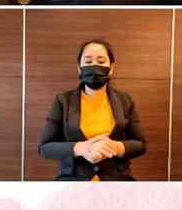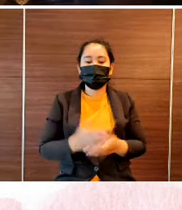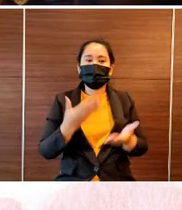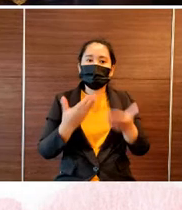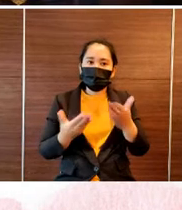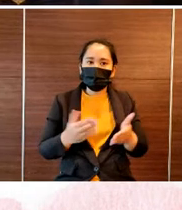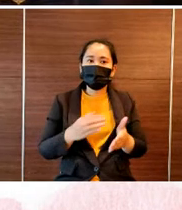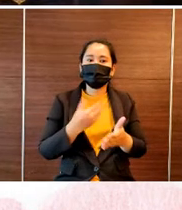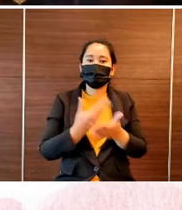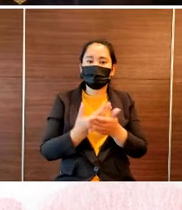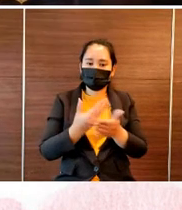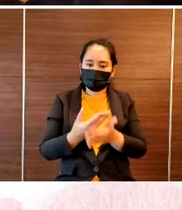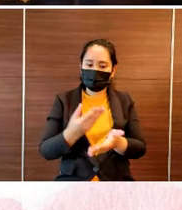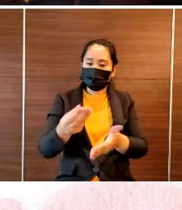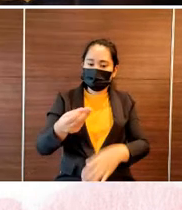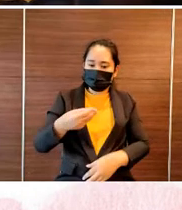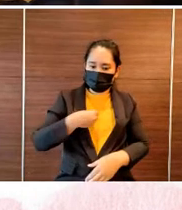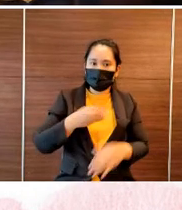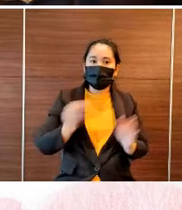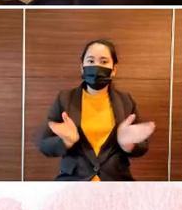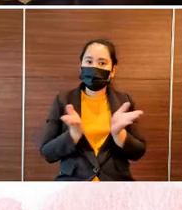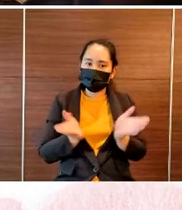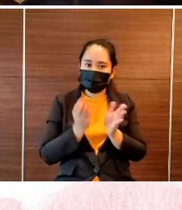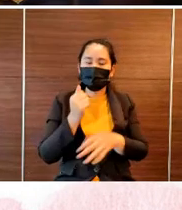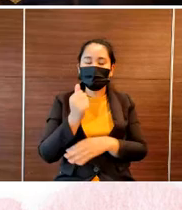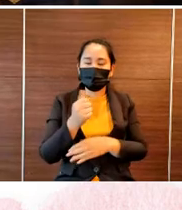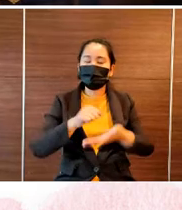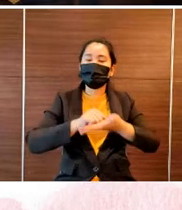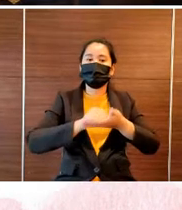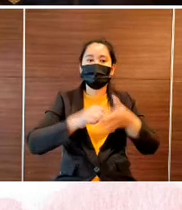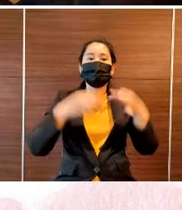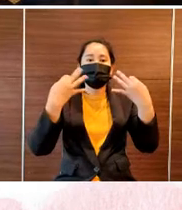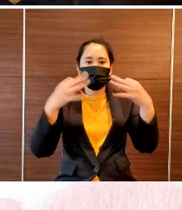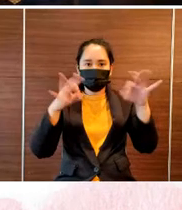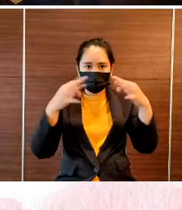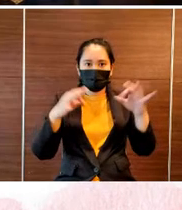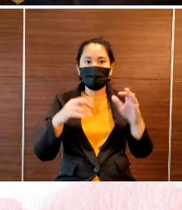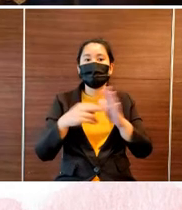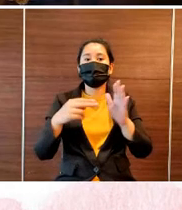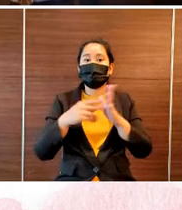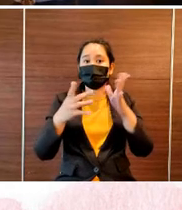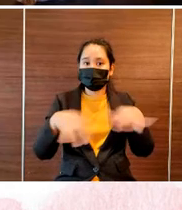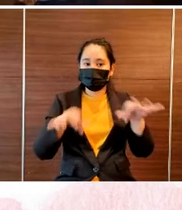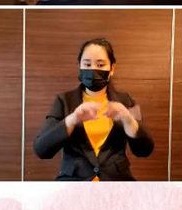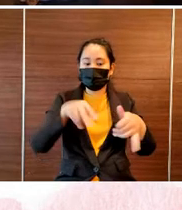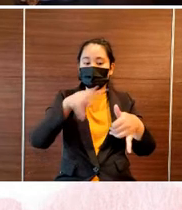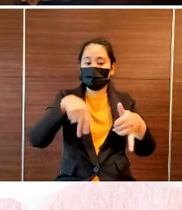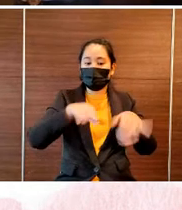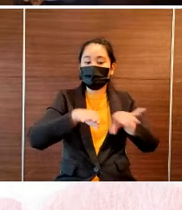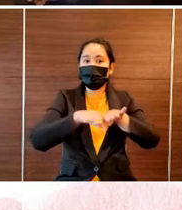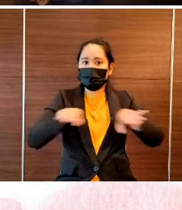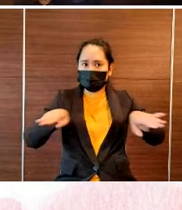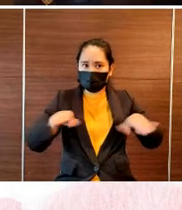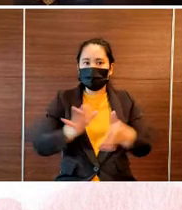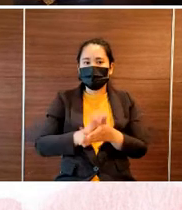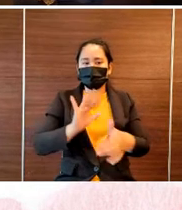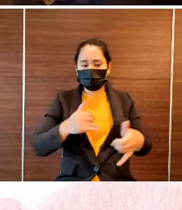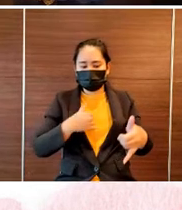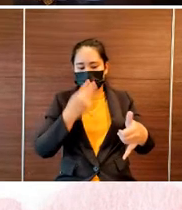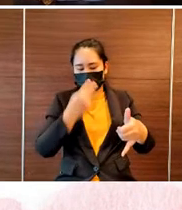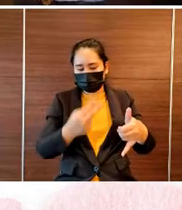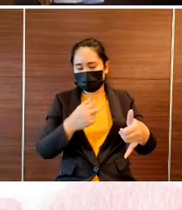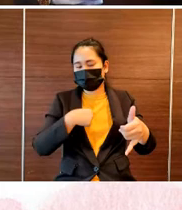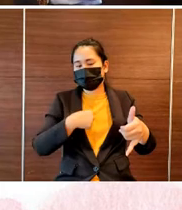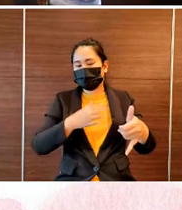ส่วน subsidize บ้างนะครับโดยต้องควรจะฟรีนะครับนะและที่สำคัญก็คือว่าคุณภาพต้องได้มาตรฐานนะไม่ใช่ว่ามาให้บริการคนเหล่